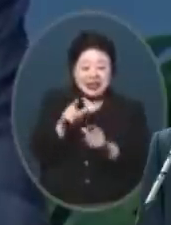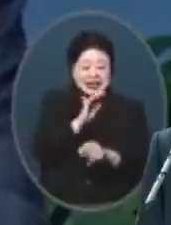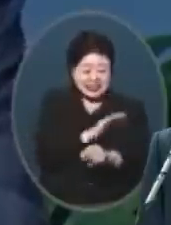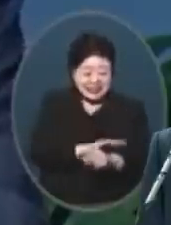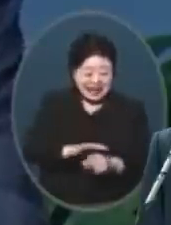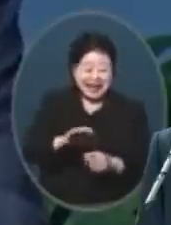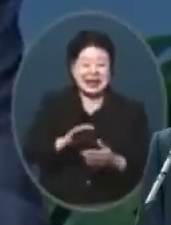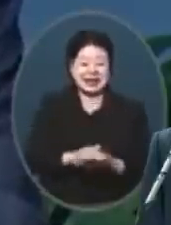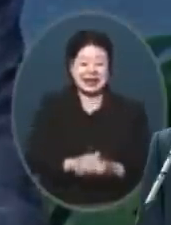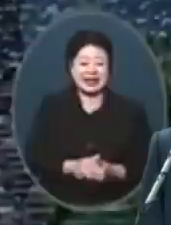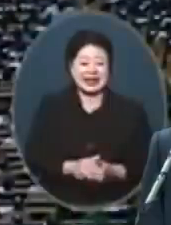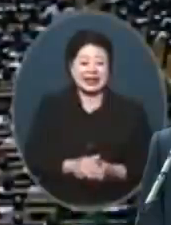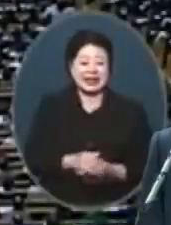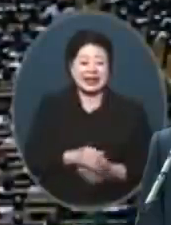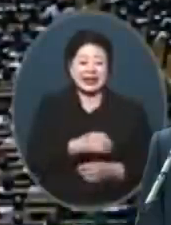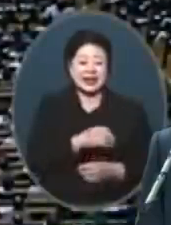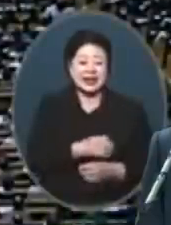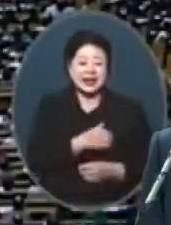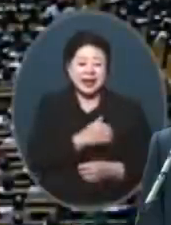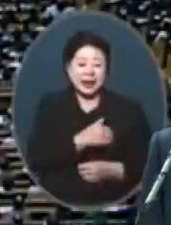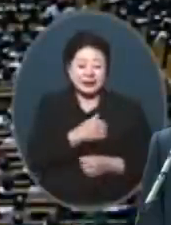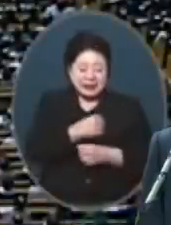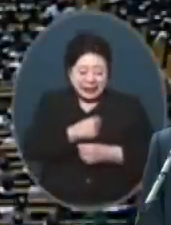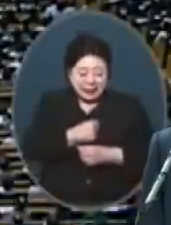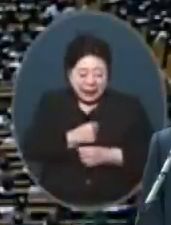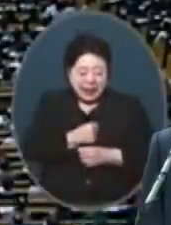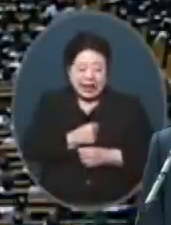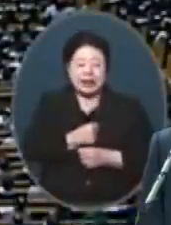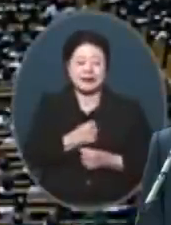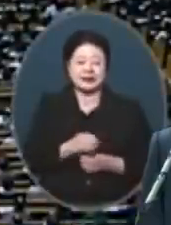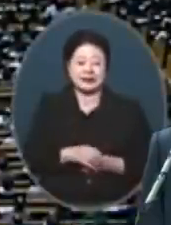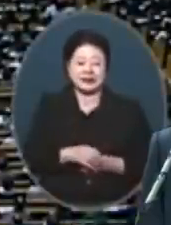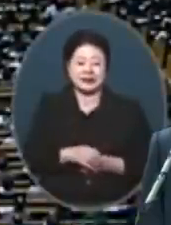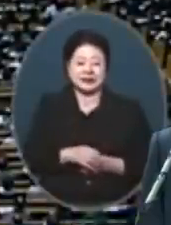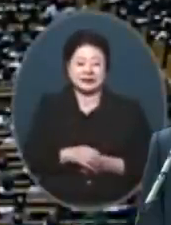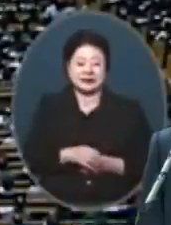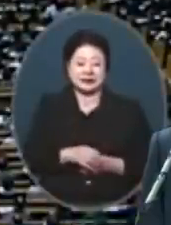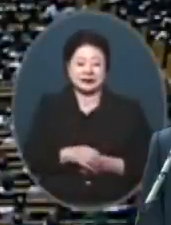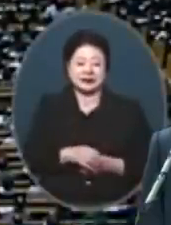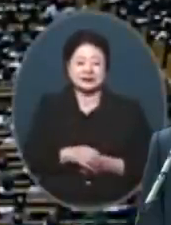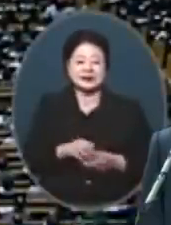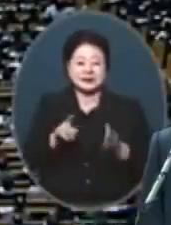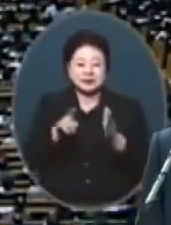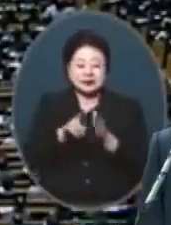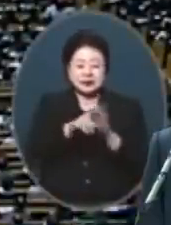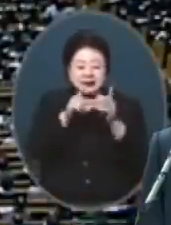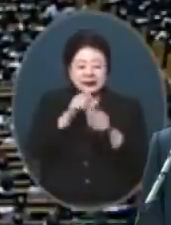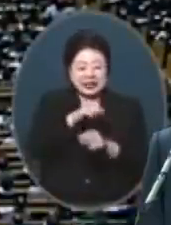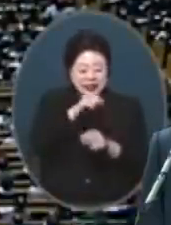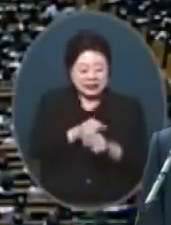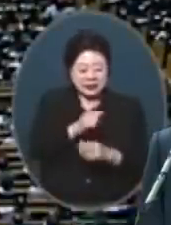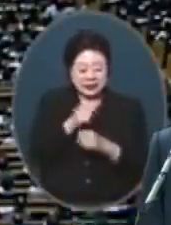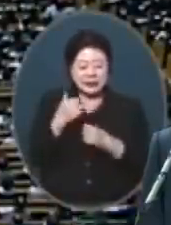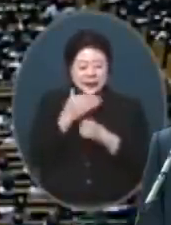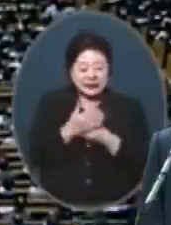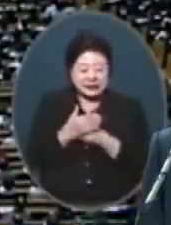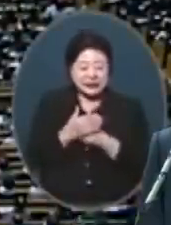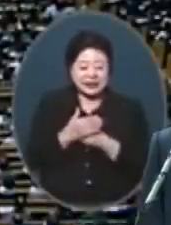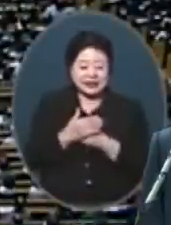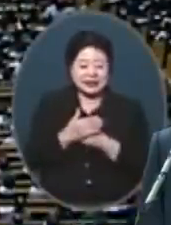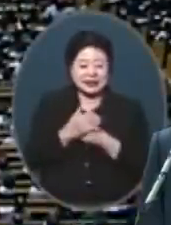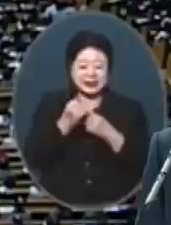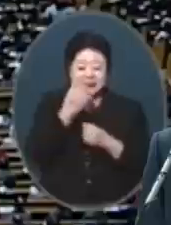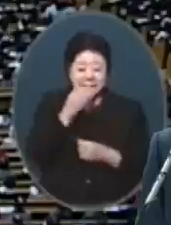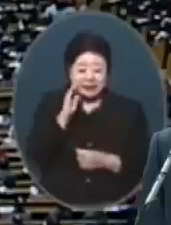잘 간수하고 지켜나가므로 훌륭한 신앙생활을 할 수 있고 하나님의 은혜를 받을 수가 있는